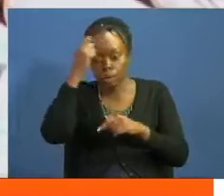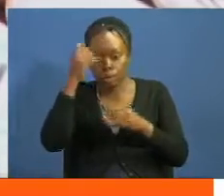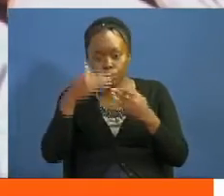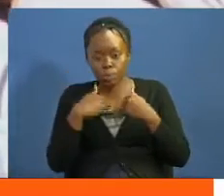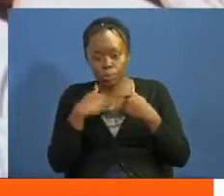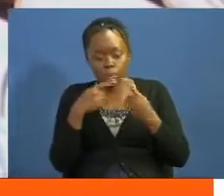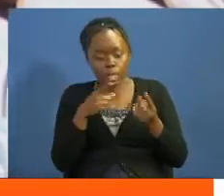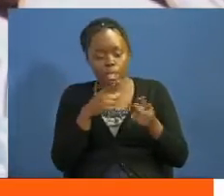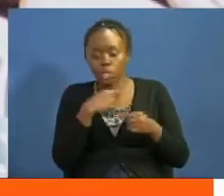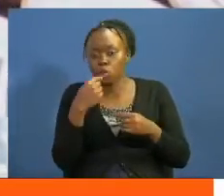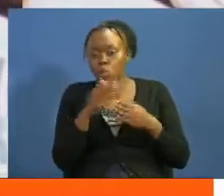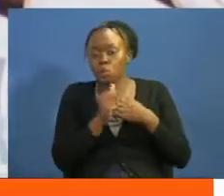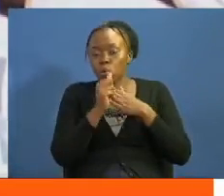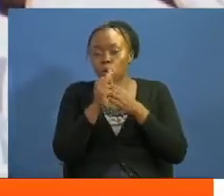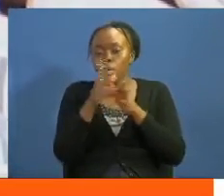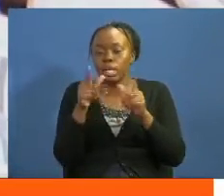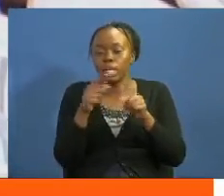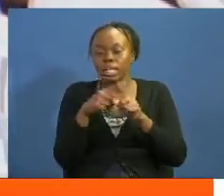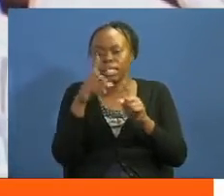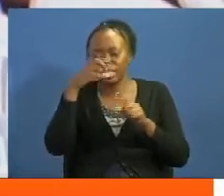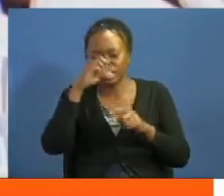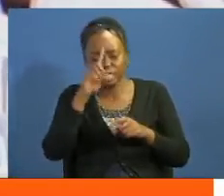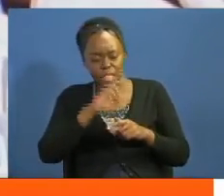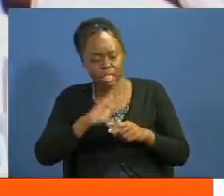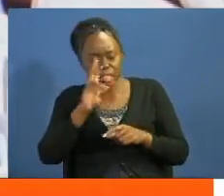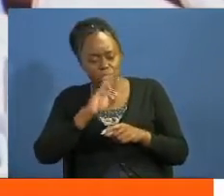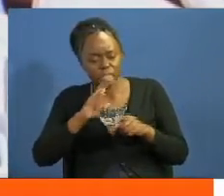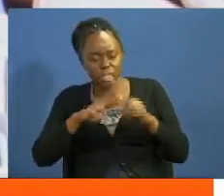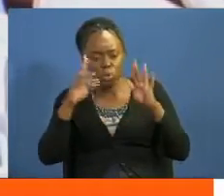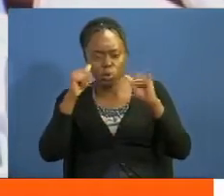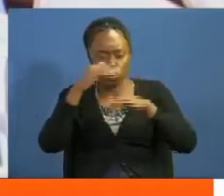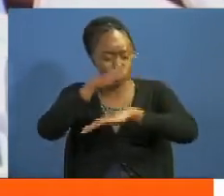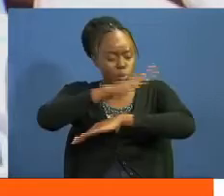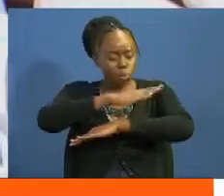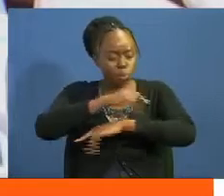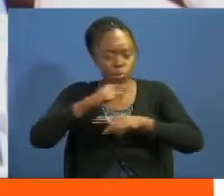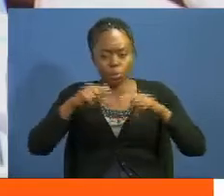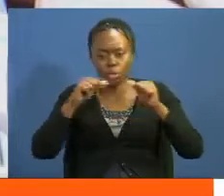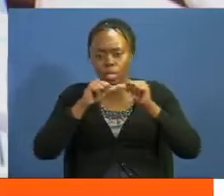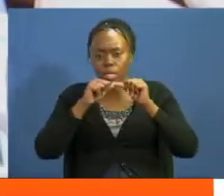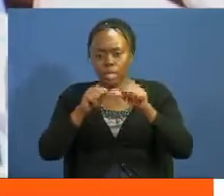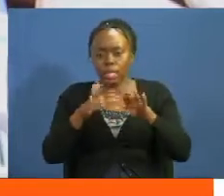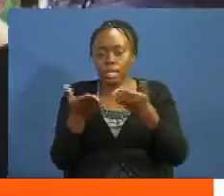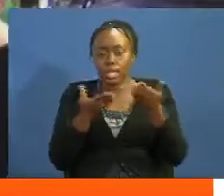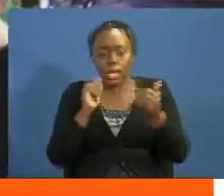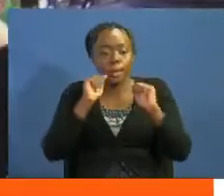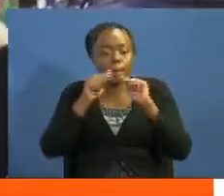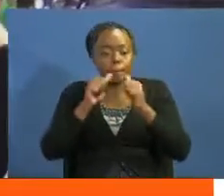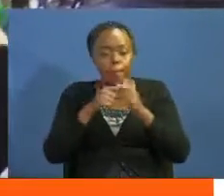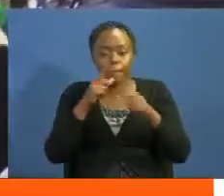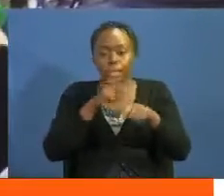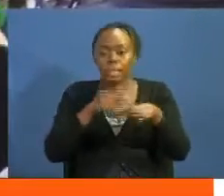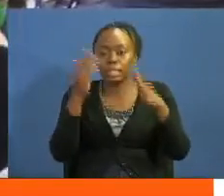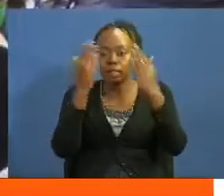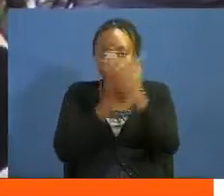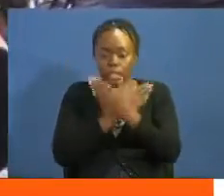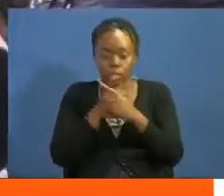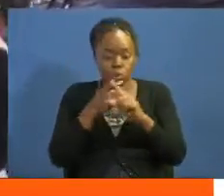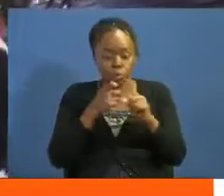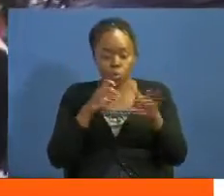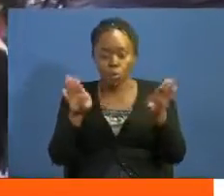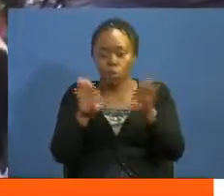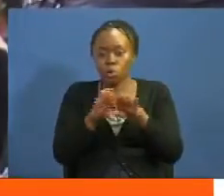hawa wanatawala bila kuonekana jioni, huku wakiendeleza uhaini wao hasa masaa ya usiku kutokana na